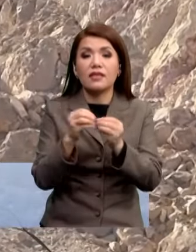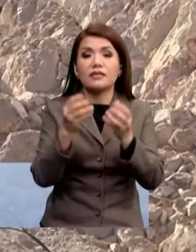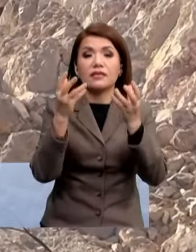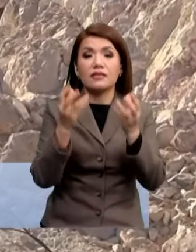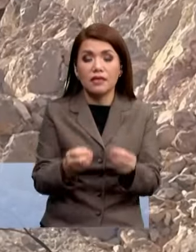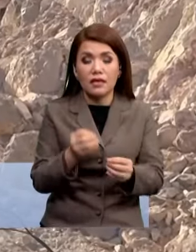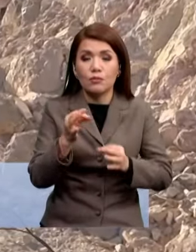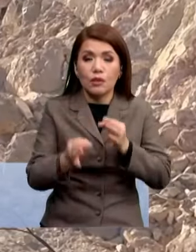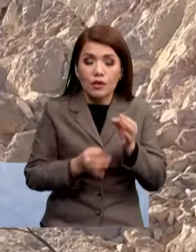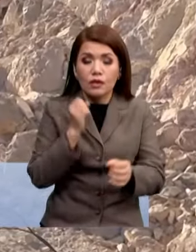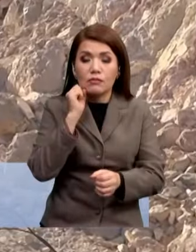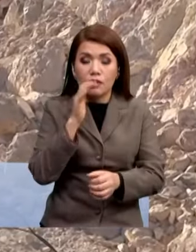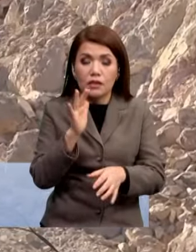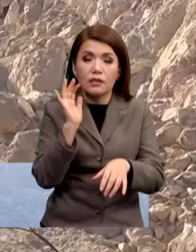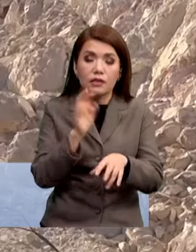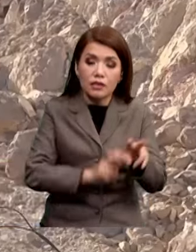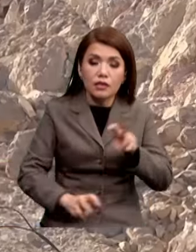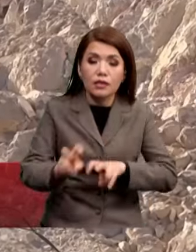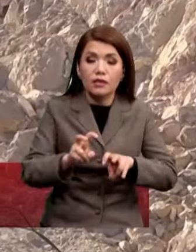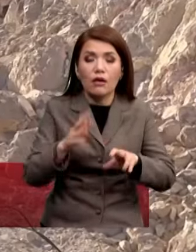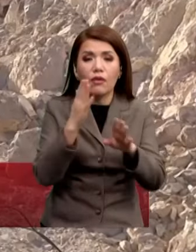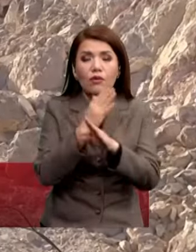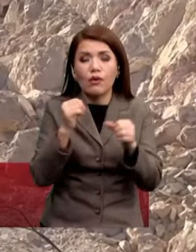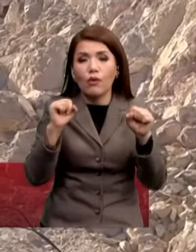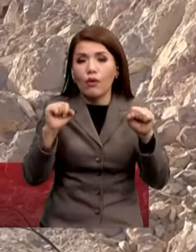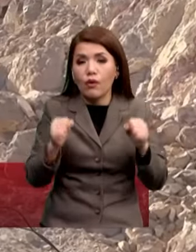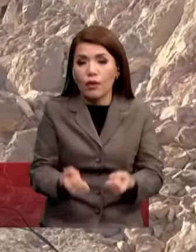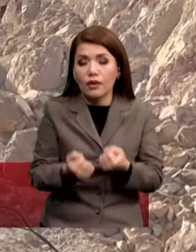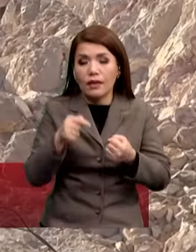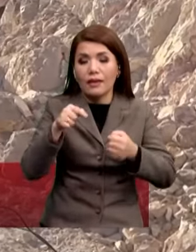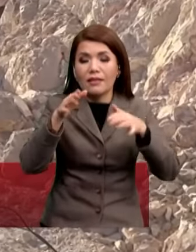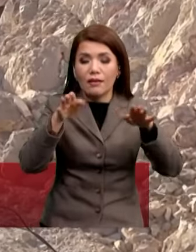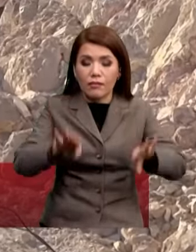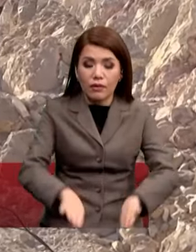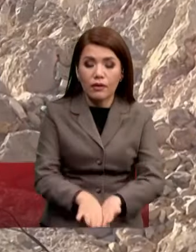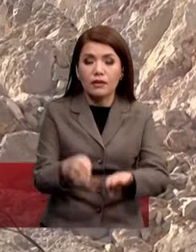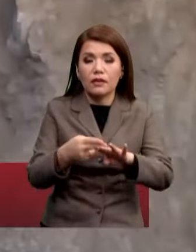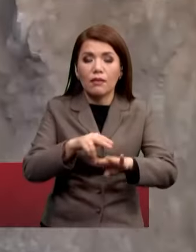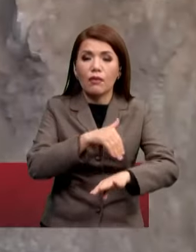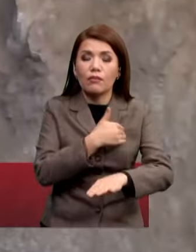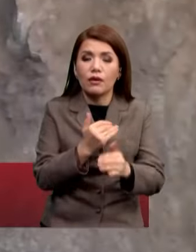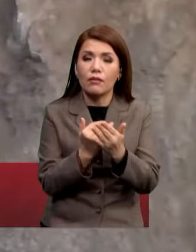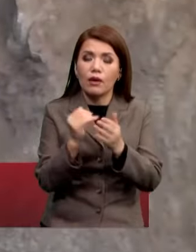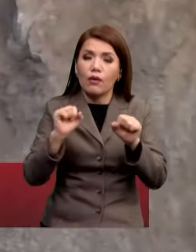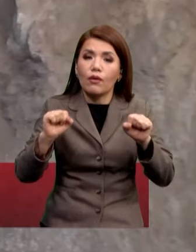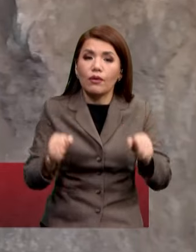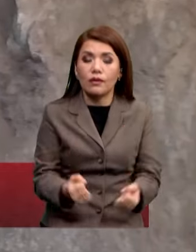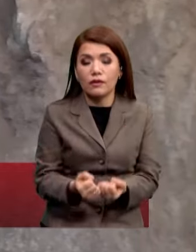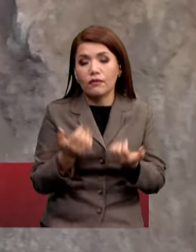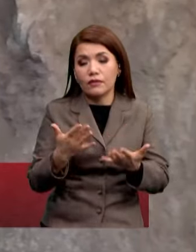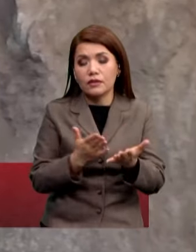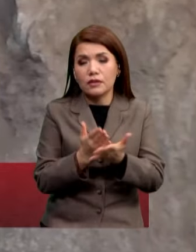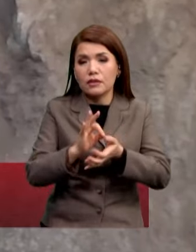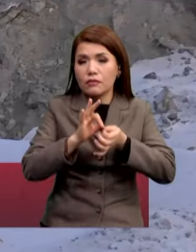дней. На улице очень холодно, а в самом обвале температура ощущается еще холоднее. Несмотря на